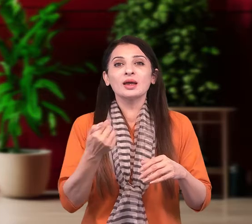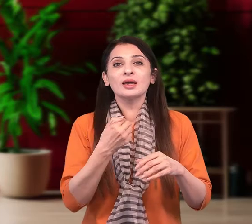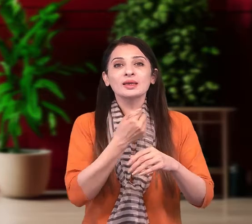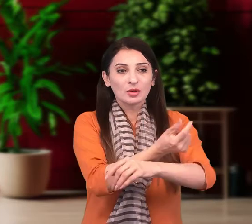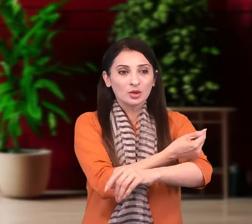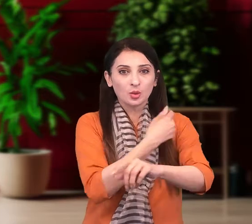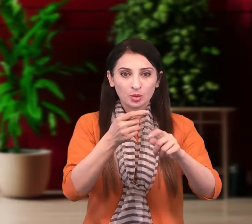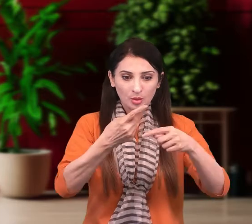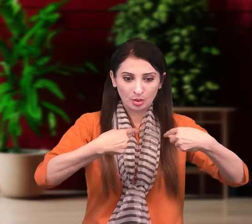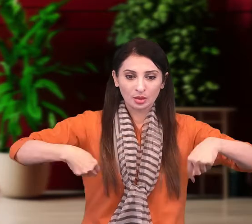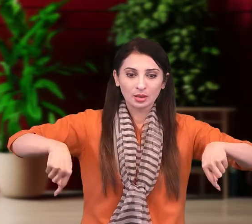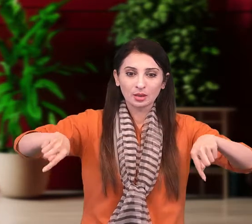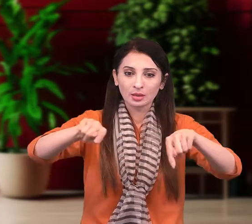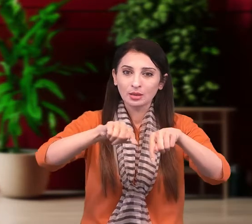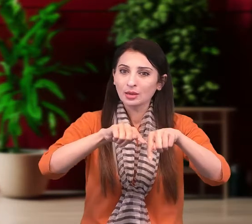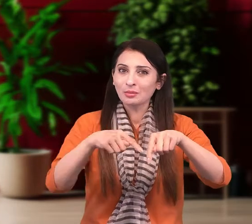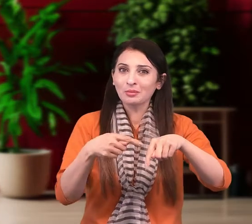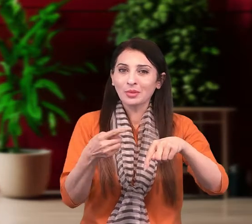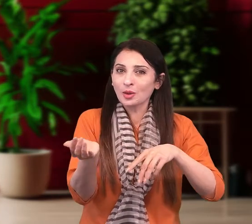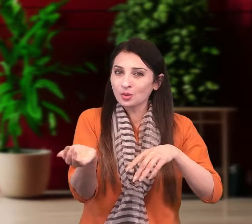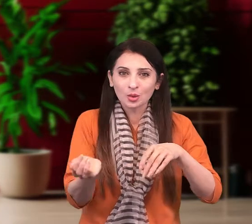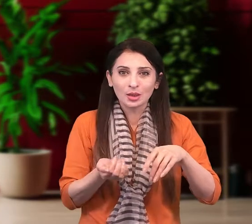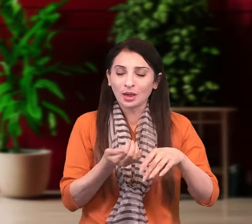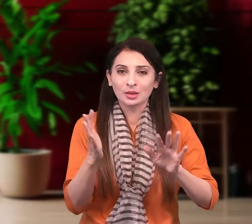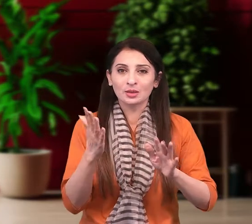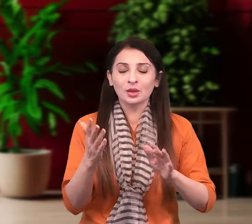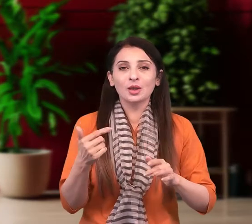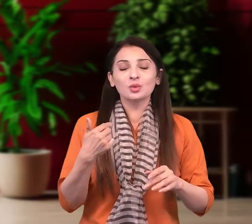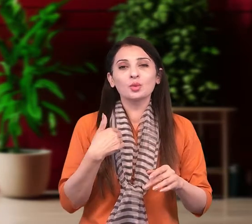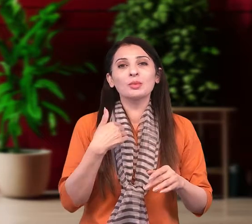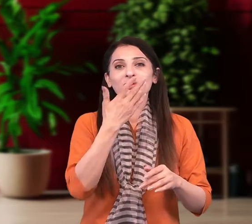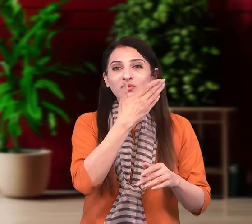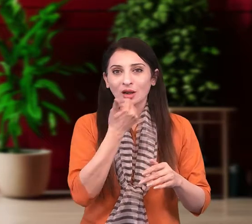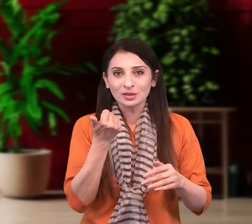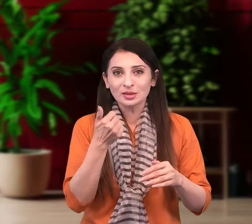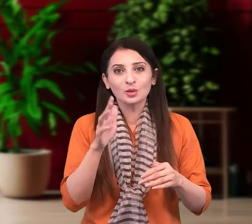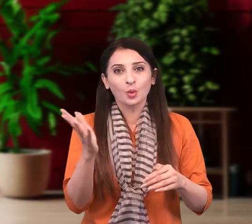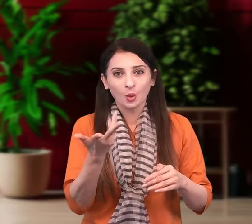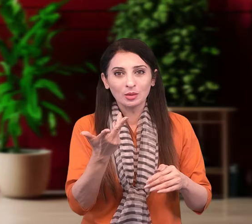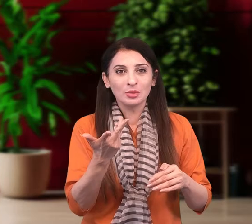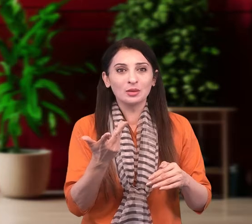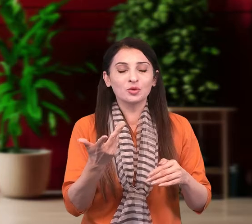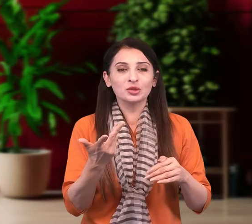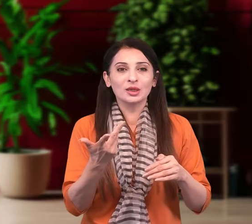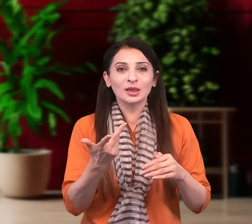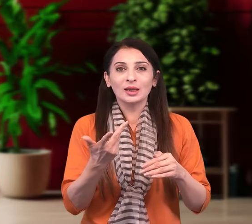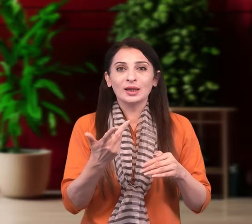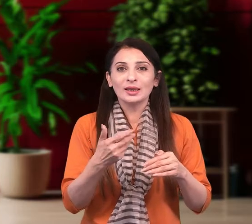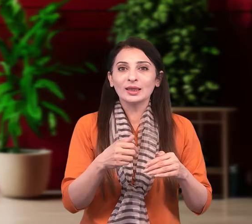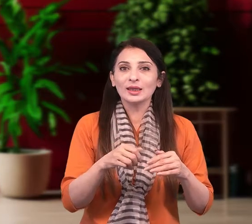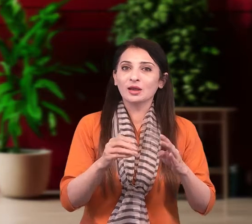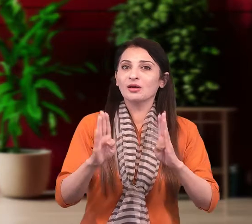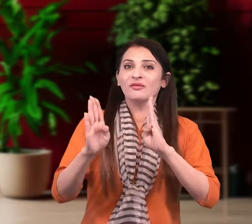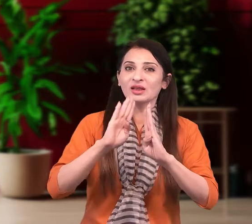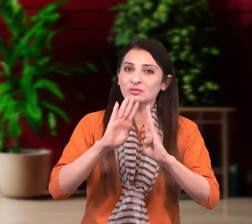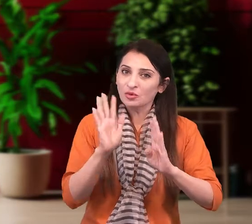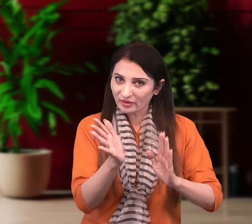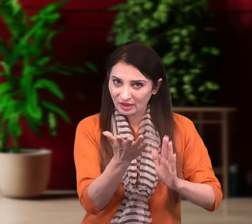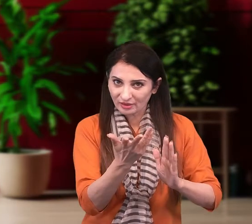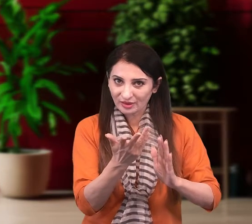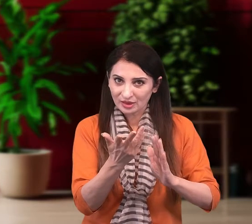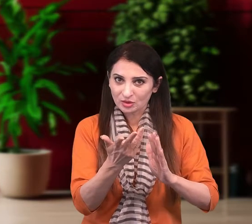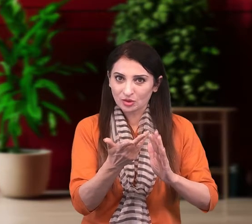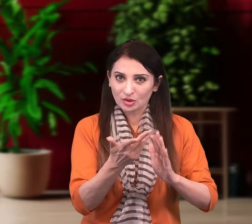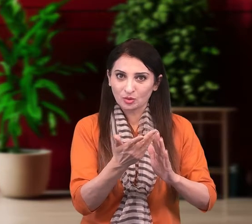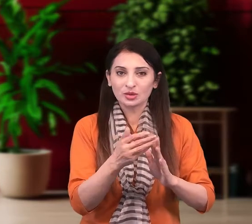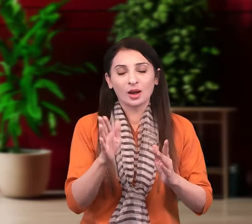सकूँ। तो मेरे इंस्टाग्राम पे पीपल रीच आउट एंड दे टॉक अबाउट हाउ लोगों ने उनको अल्लाह ताला का वास्ता दे